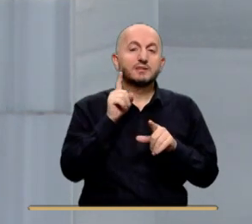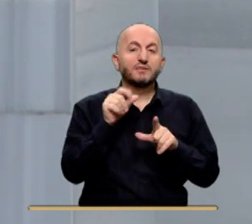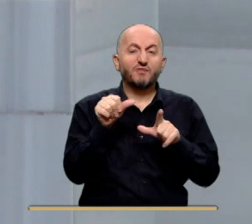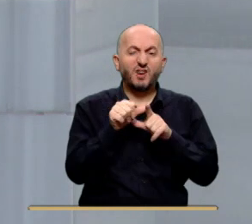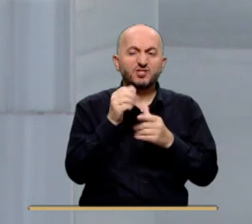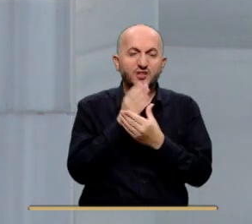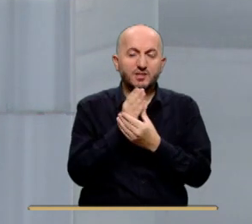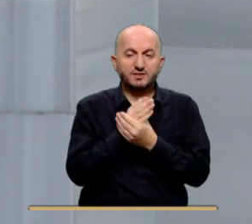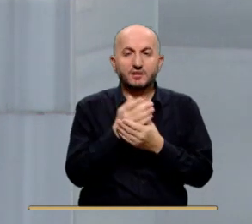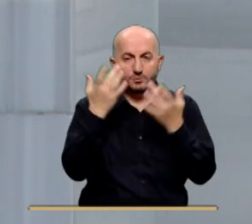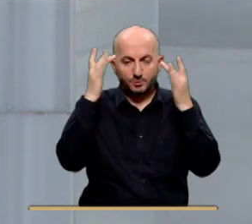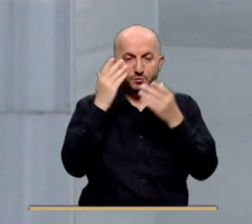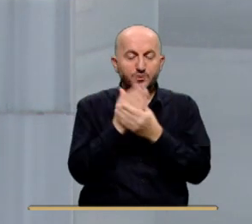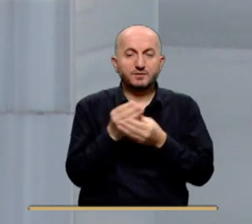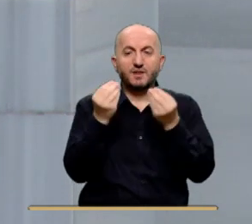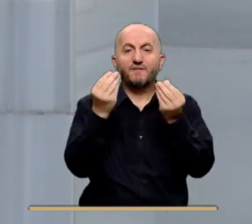dersleri vermiş.